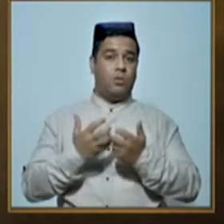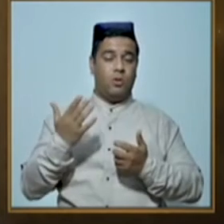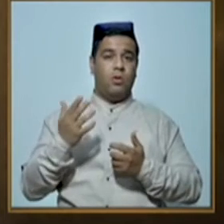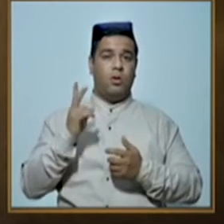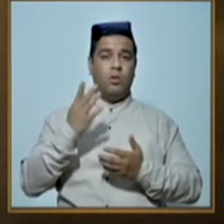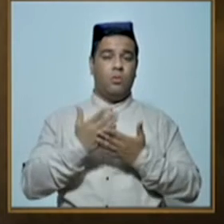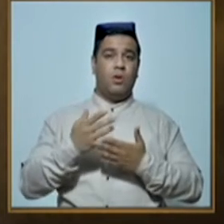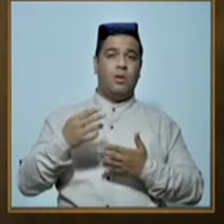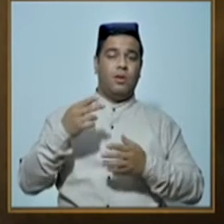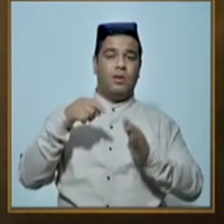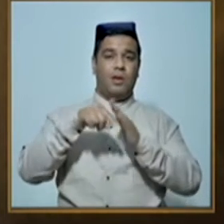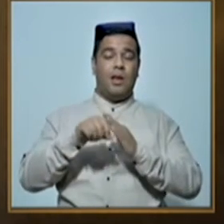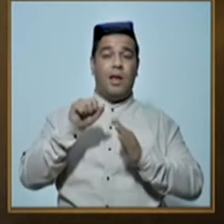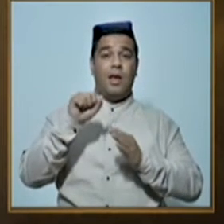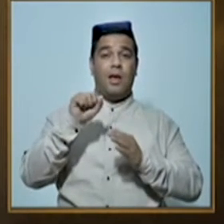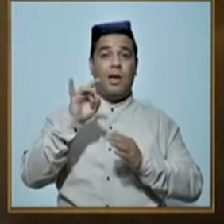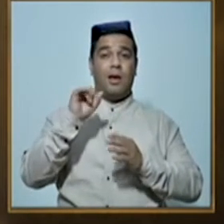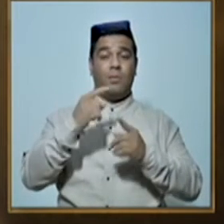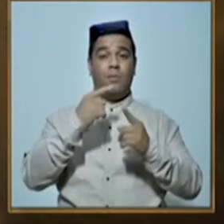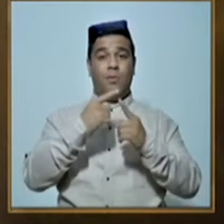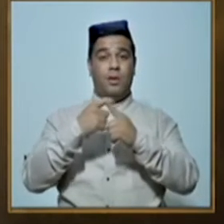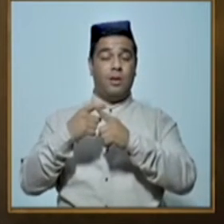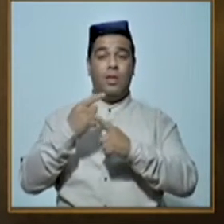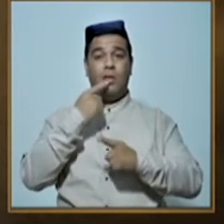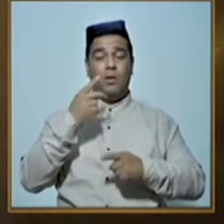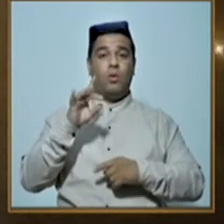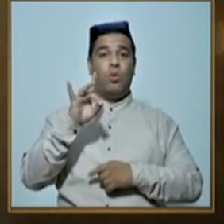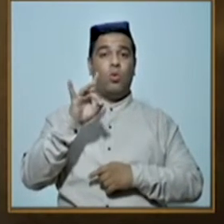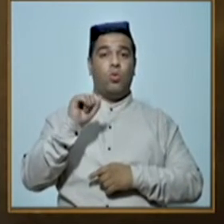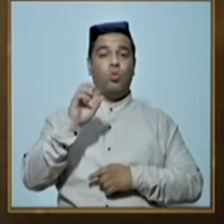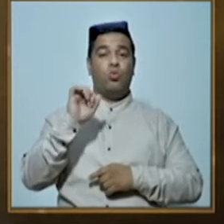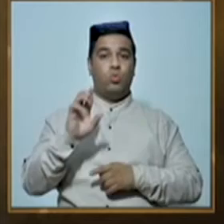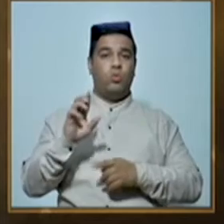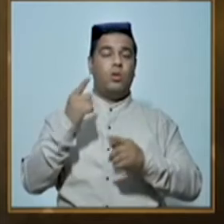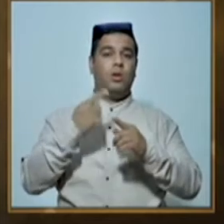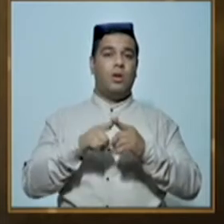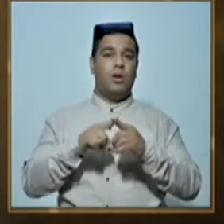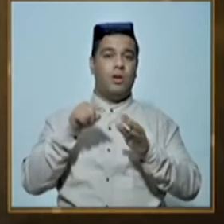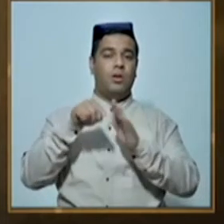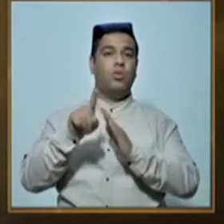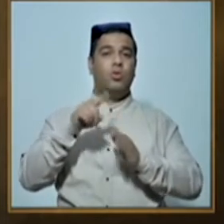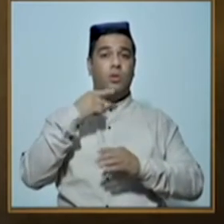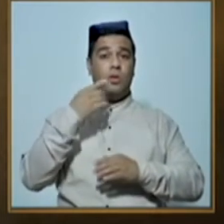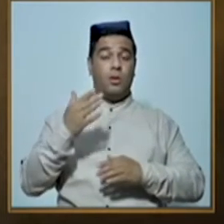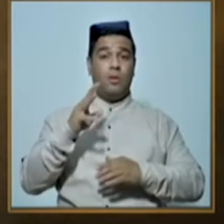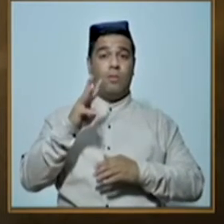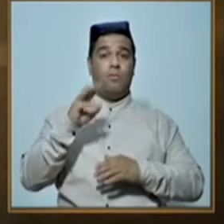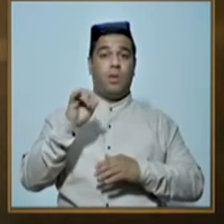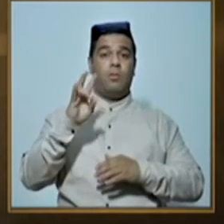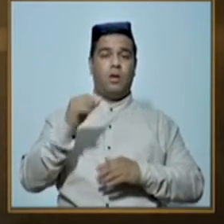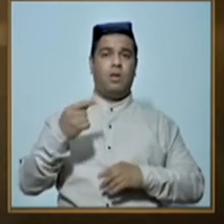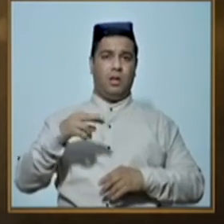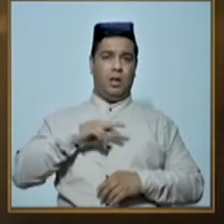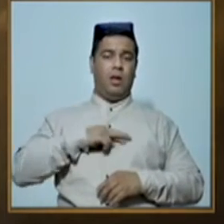Manmanlik arab tilida ujub deyiladi. Ujub ajablanishdan olingan. Manman degani,